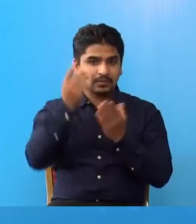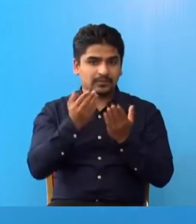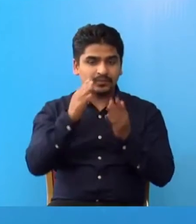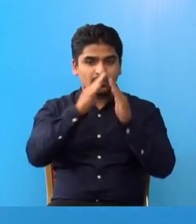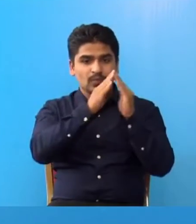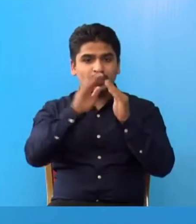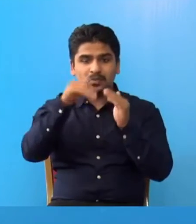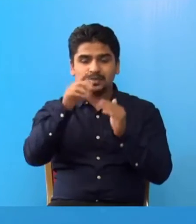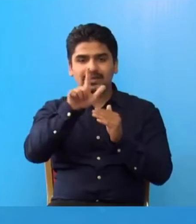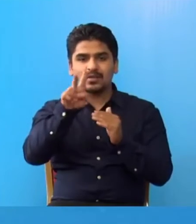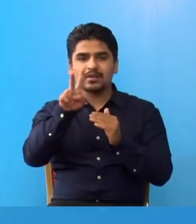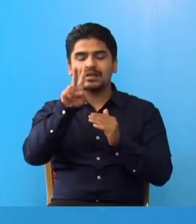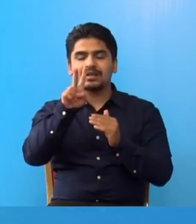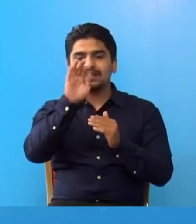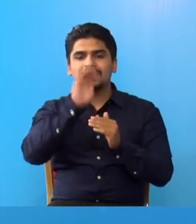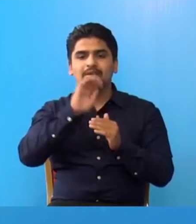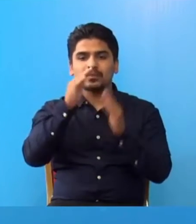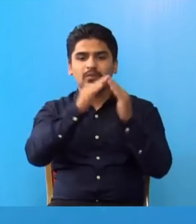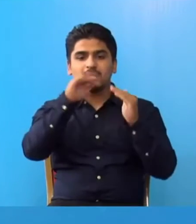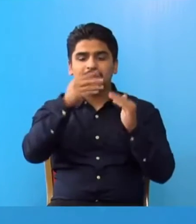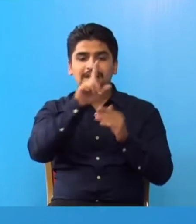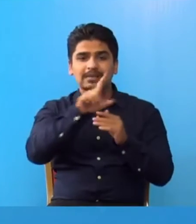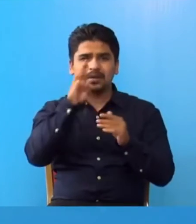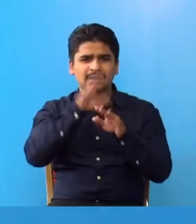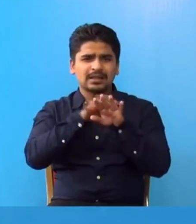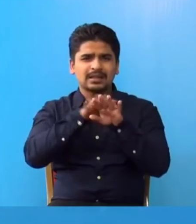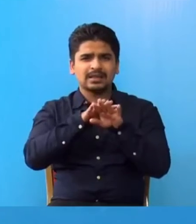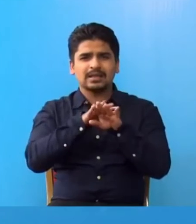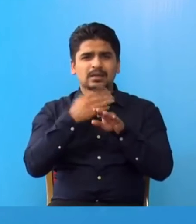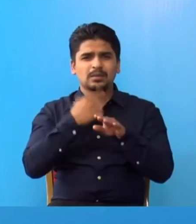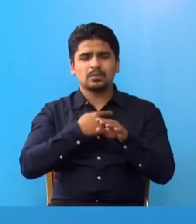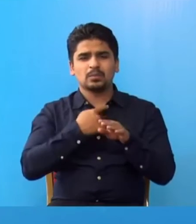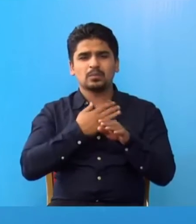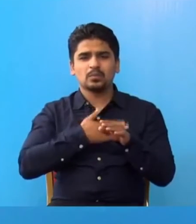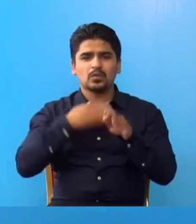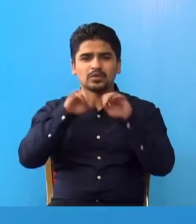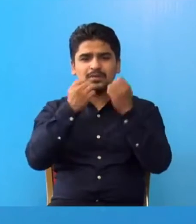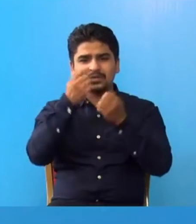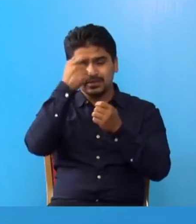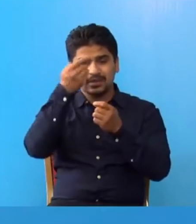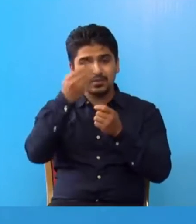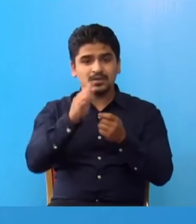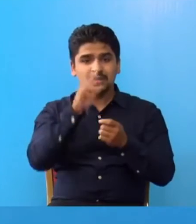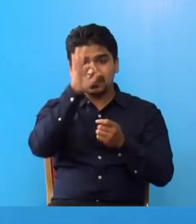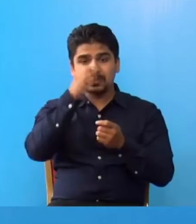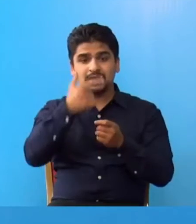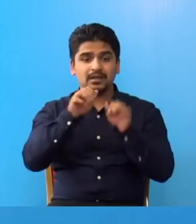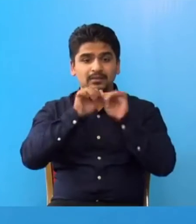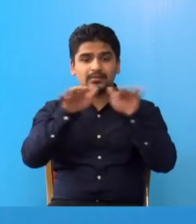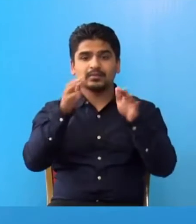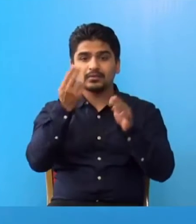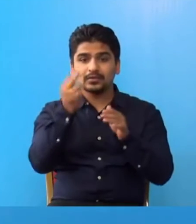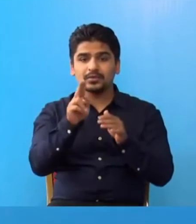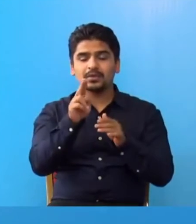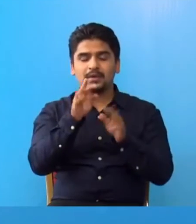बुखंप पची बहुत्तर साल को बुखंप पची पनी नेपाल मा धेरे मानु मुनसामाजिक समस्य बढ़ शा बनीर विग्या अनुले फड़कास गरे का थिए